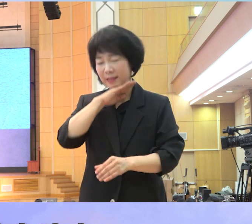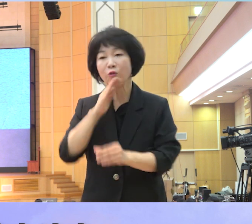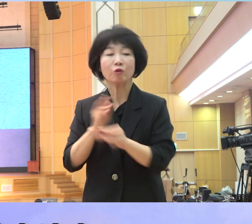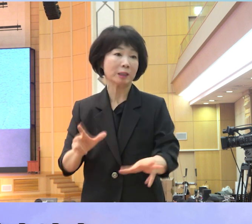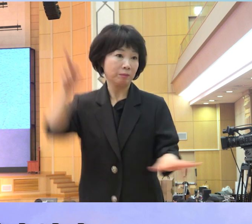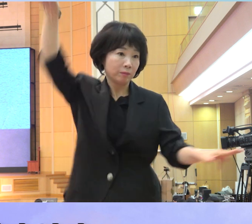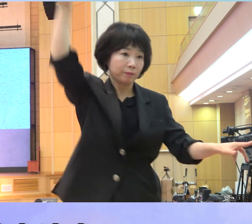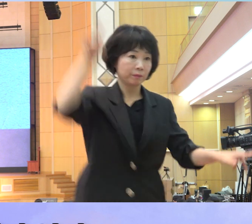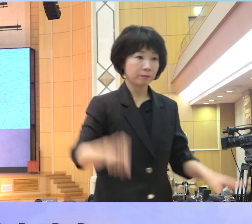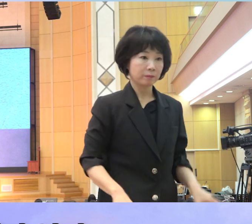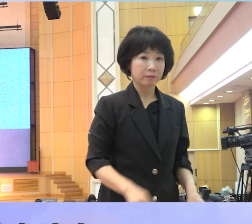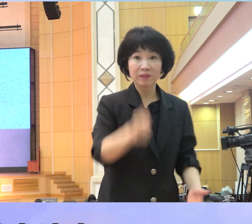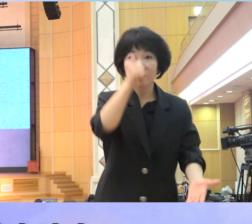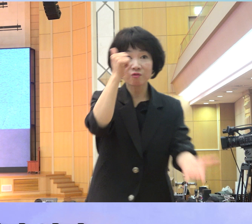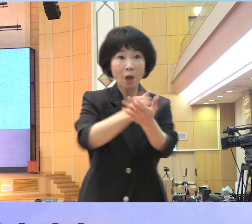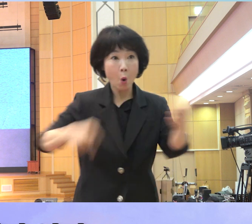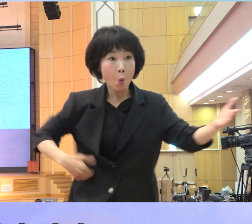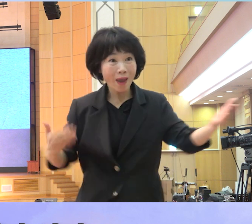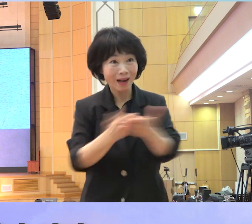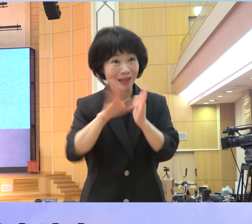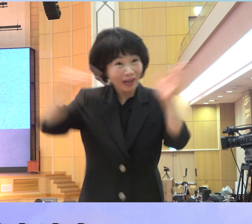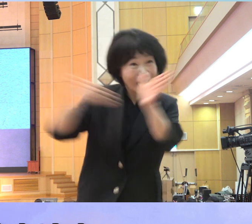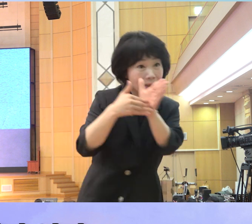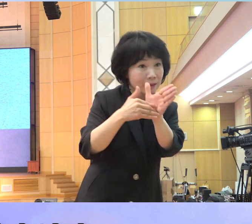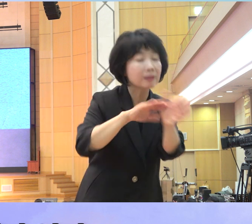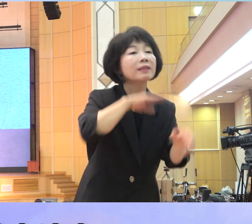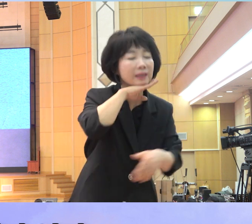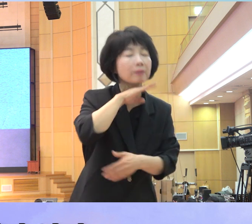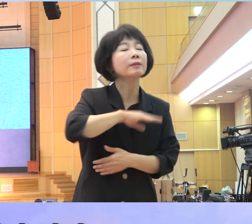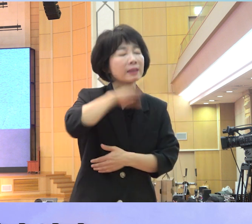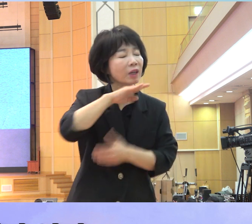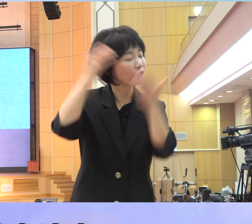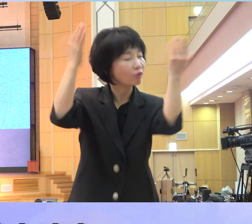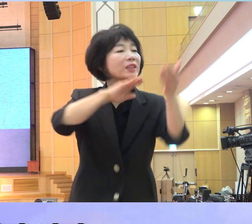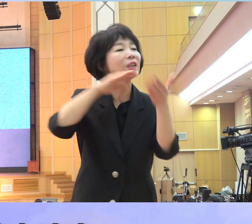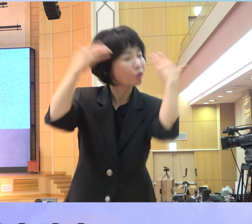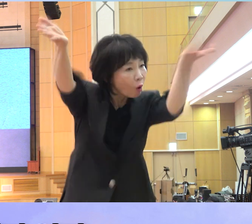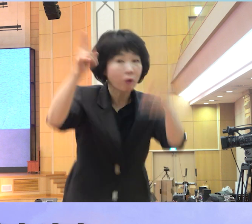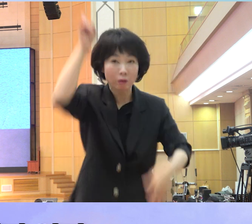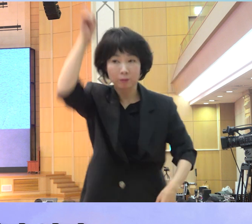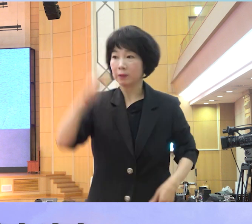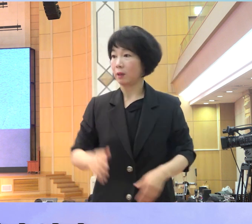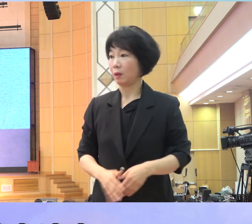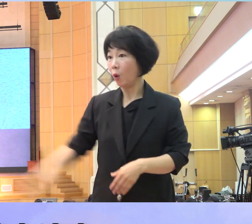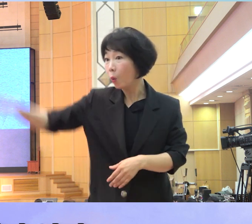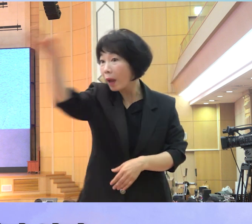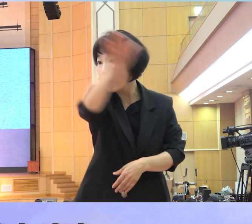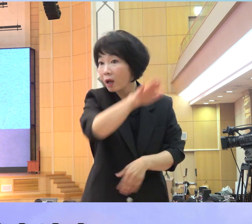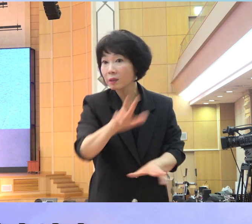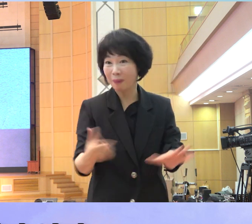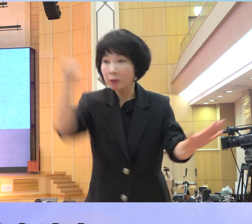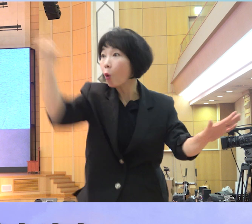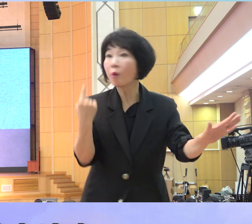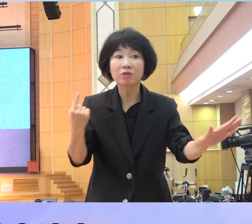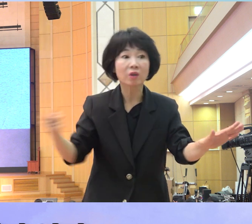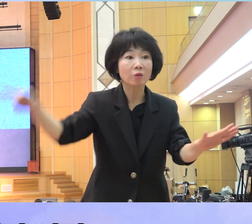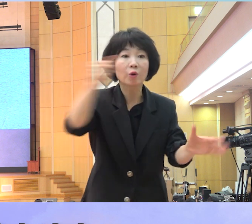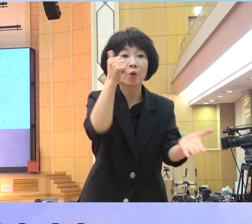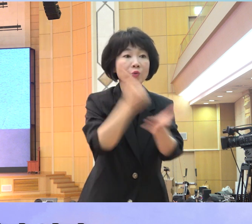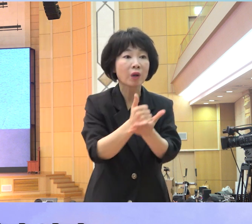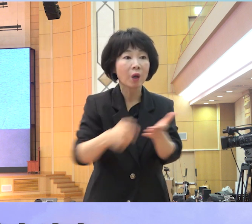동안 100년에 걸쳐서 방주를 만들었겠습니까? 구원 한 명이라도 더 받게 하려고.